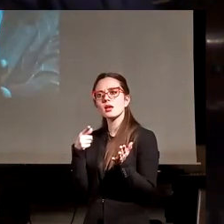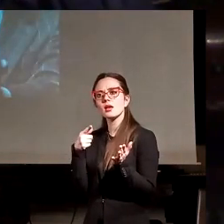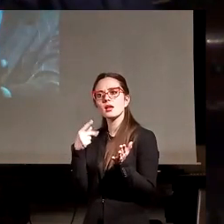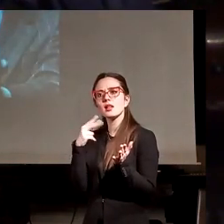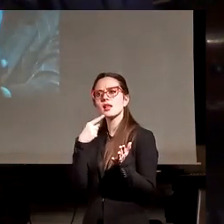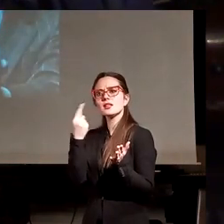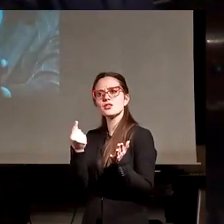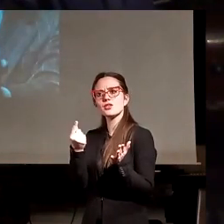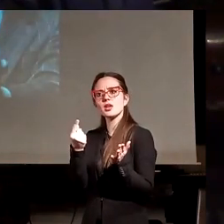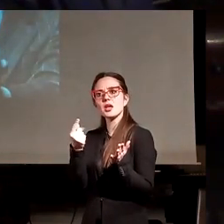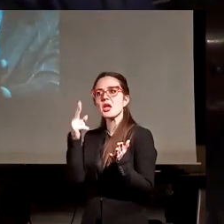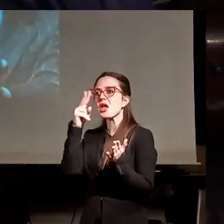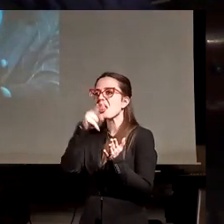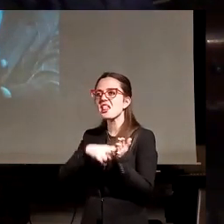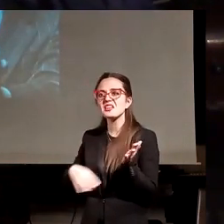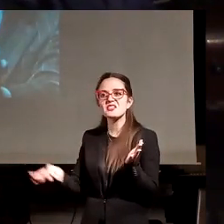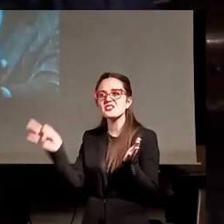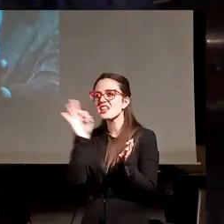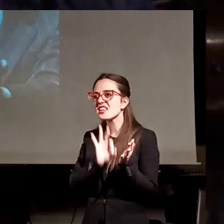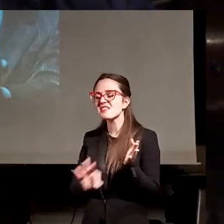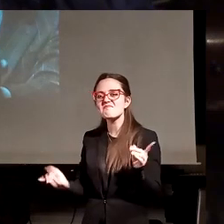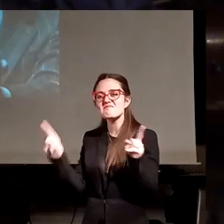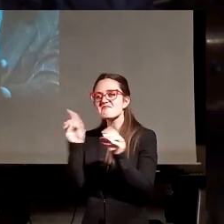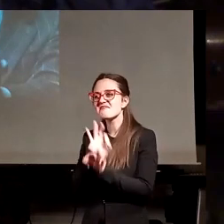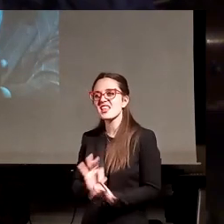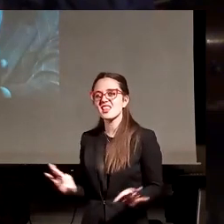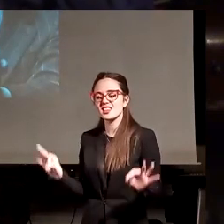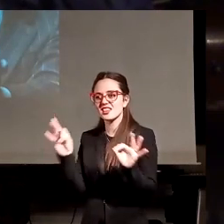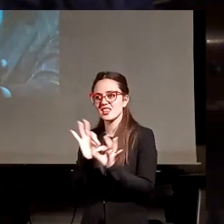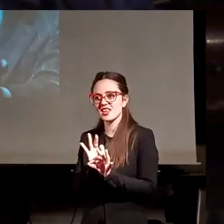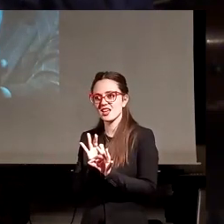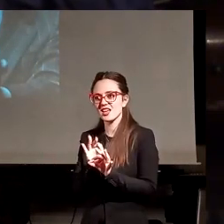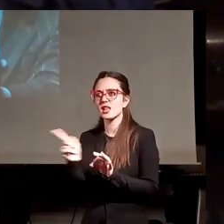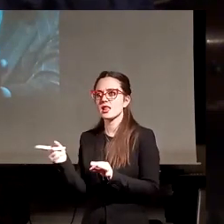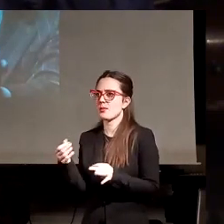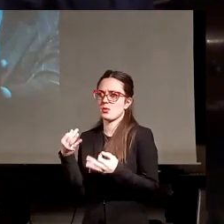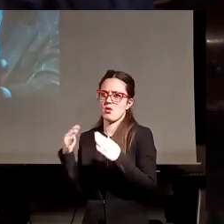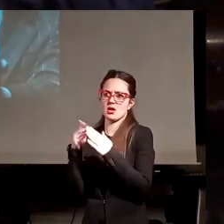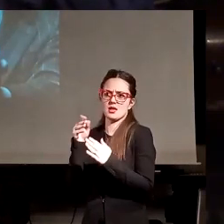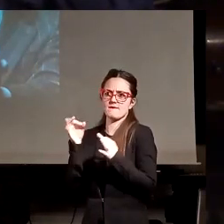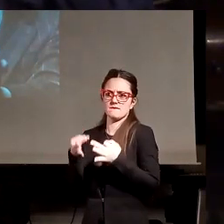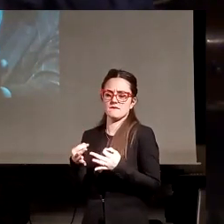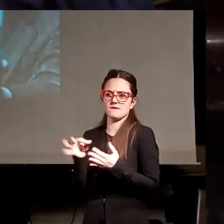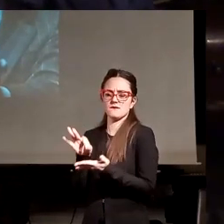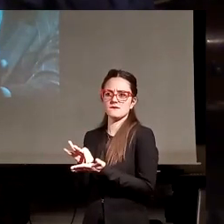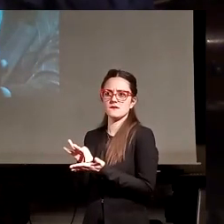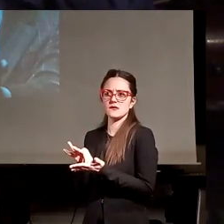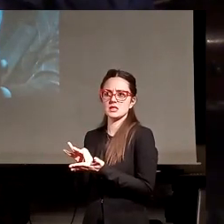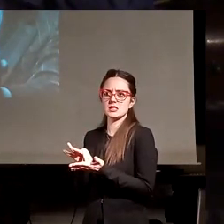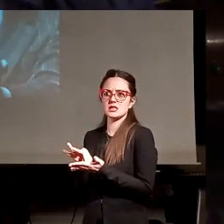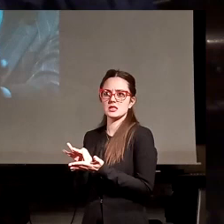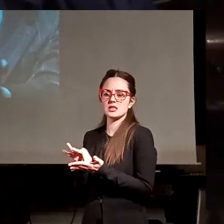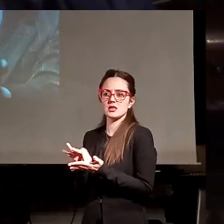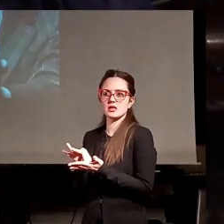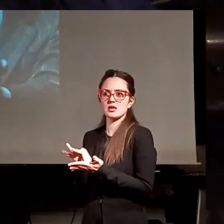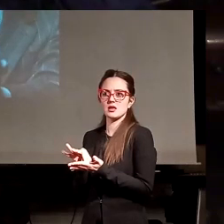leggeva e non ho mai detto niente e dormiva anche l'ira fissa e gli hanno